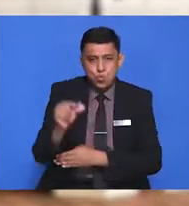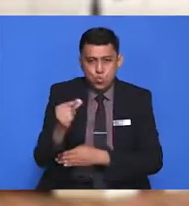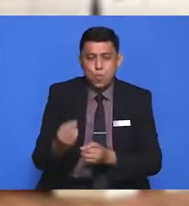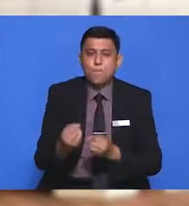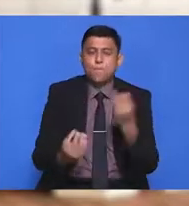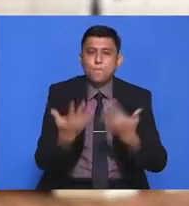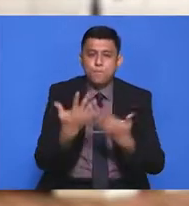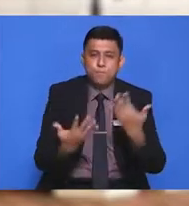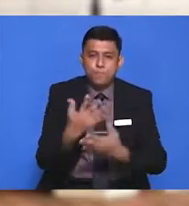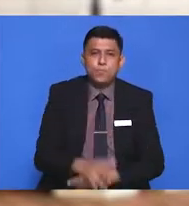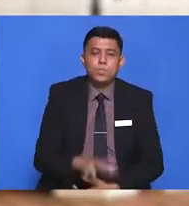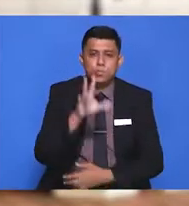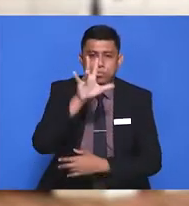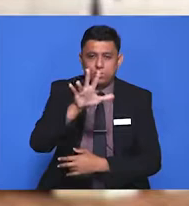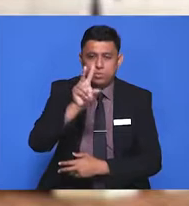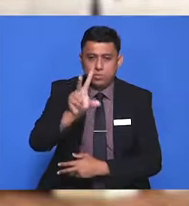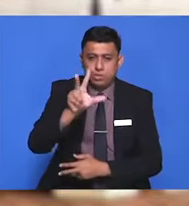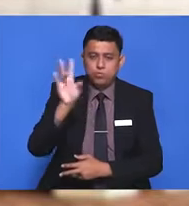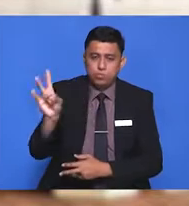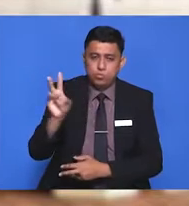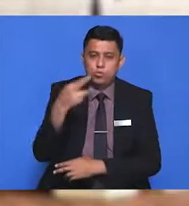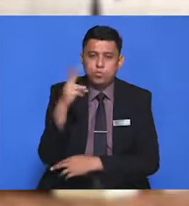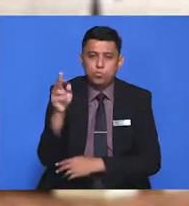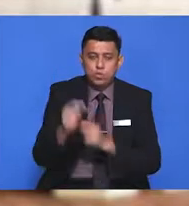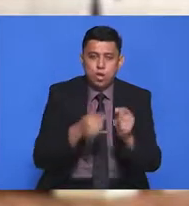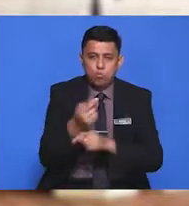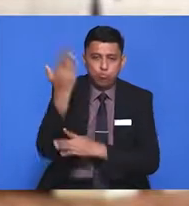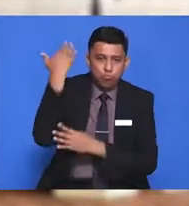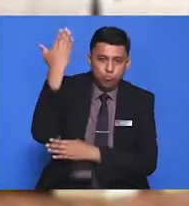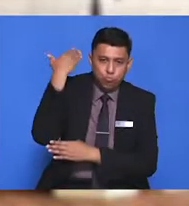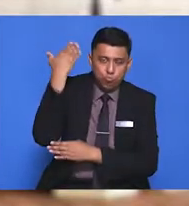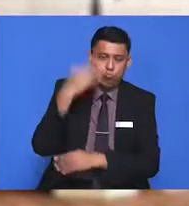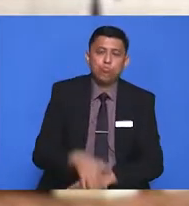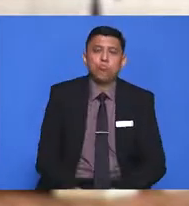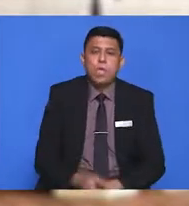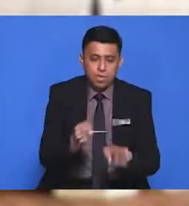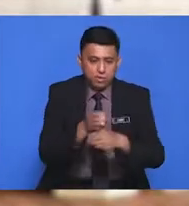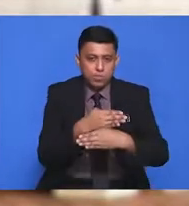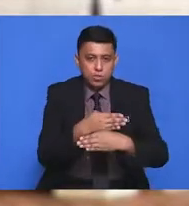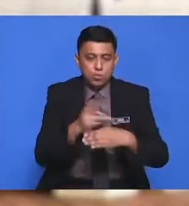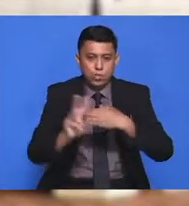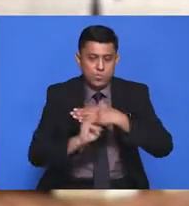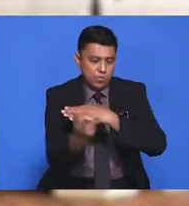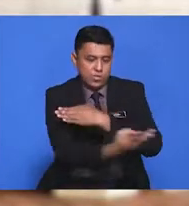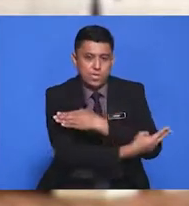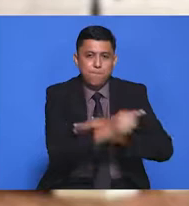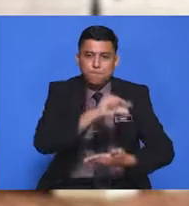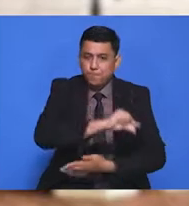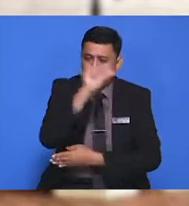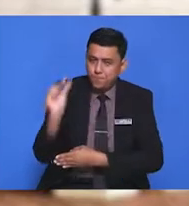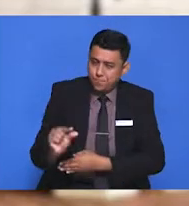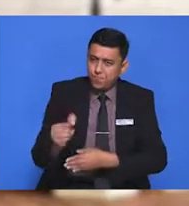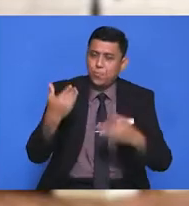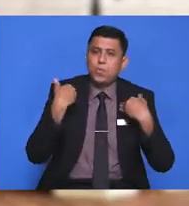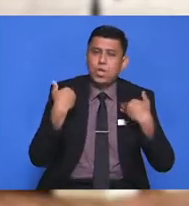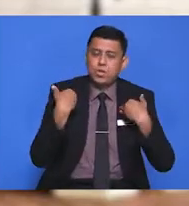antara 73,000 tahun hingga 75,000 tahun yang lalu. Tasik ini terbentuk di kawasan pergunungan dan mempunyai